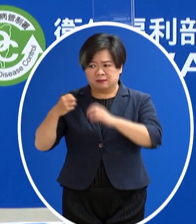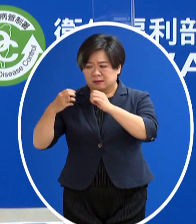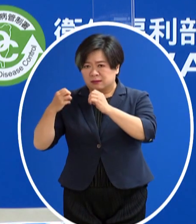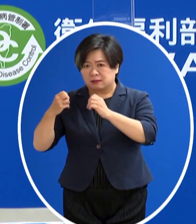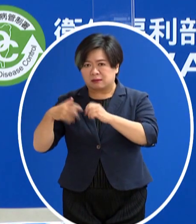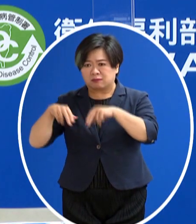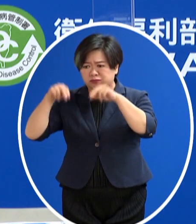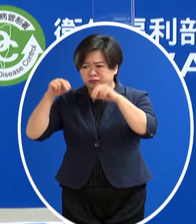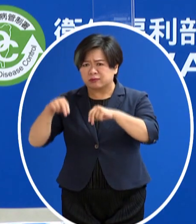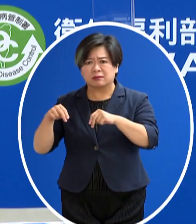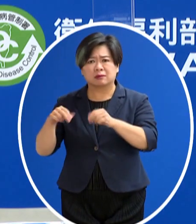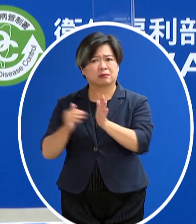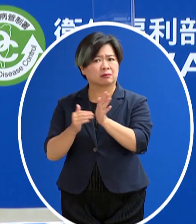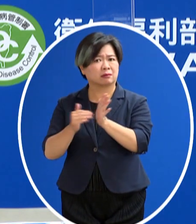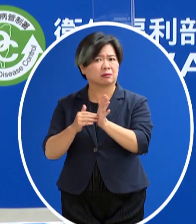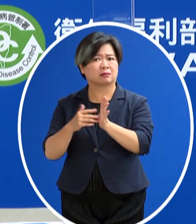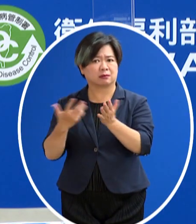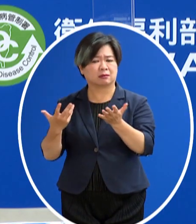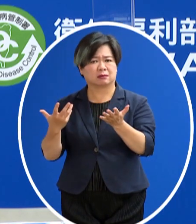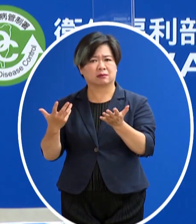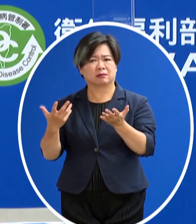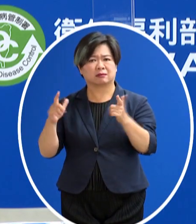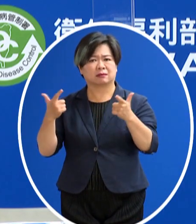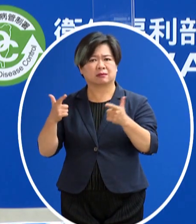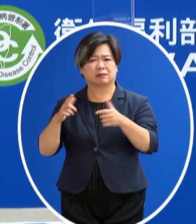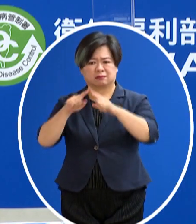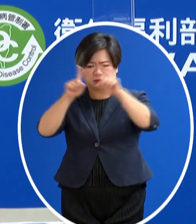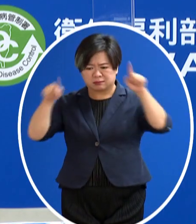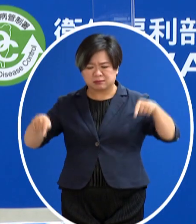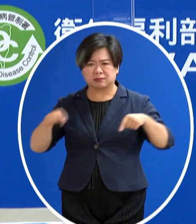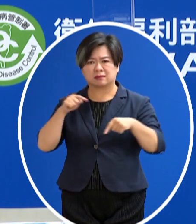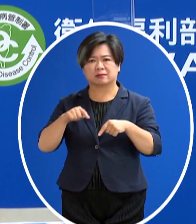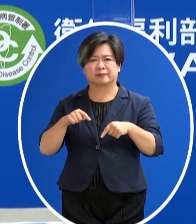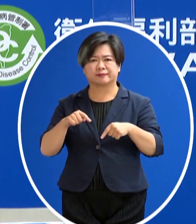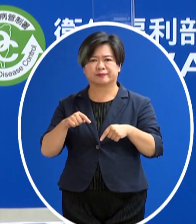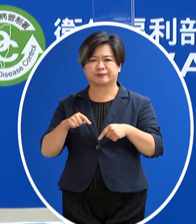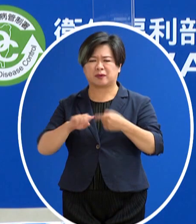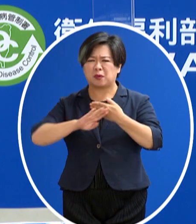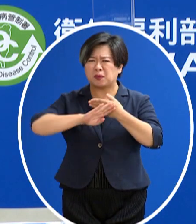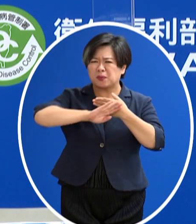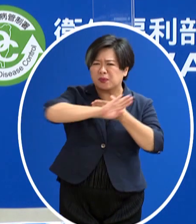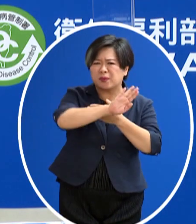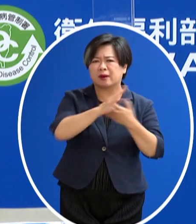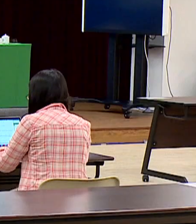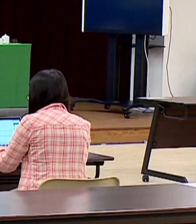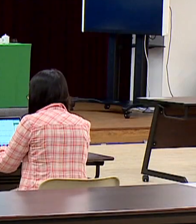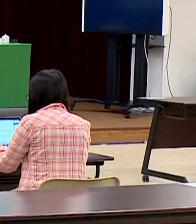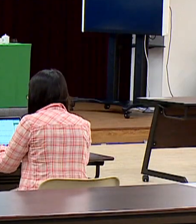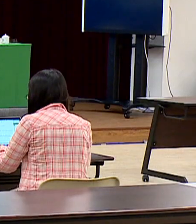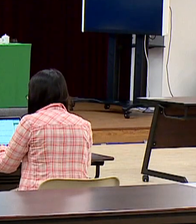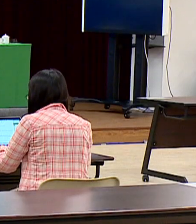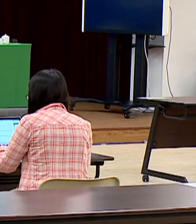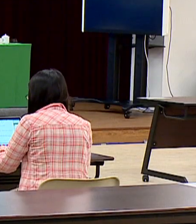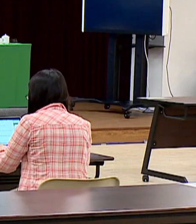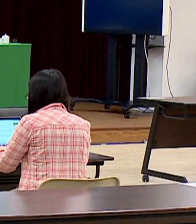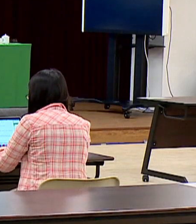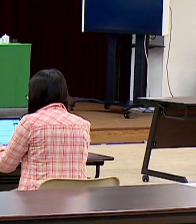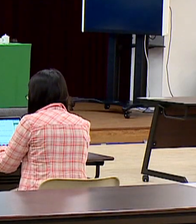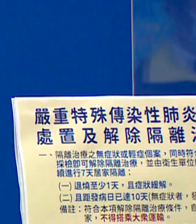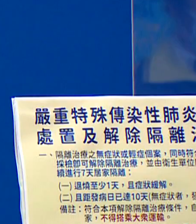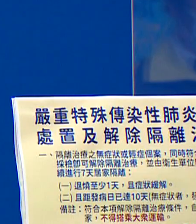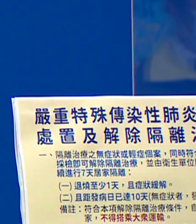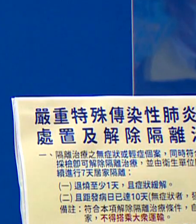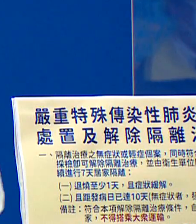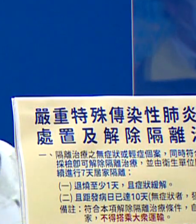就这合约已经确定了，不是因为合约内的问题，而是合约外的问题。 大吐苦水，娓娓道来疫苗采